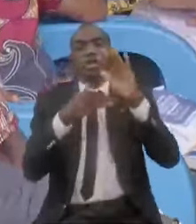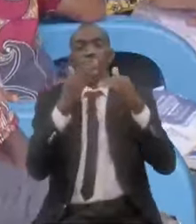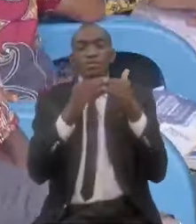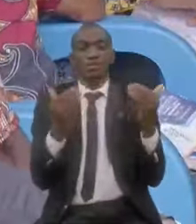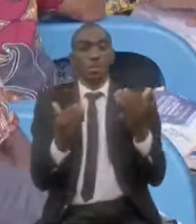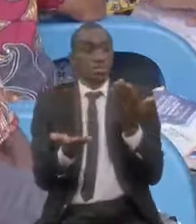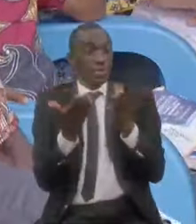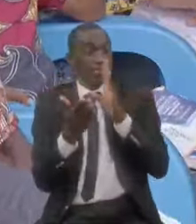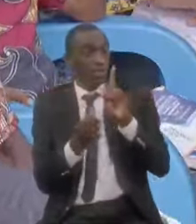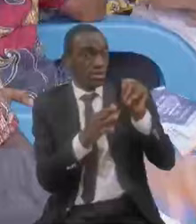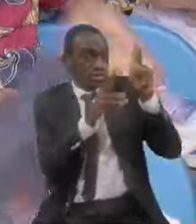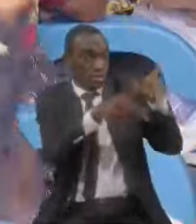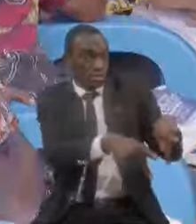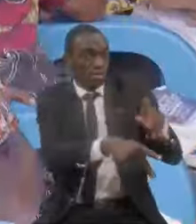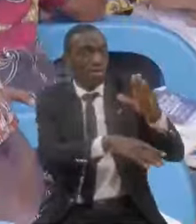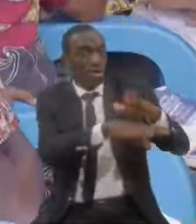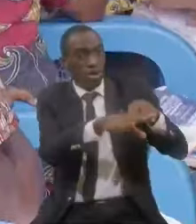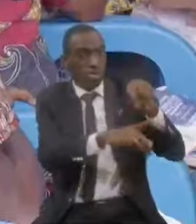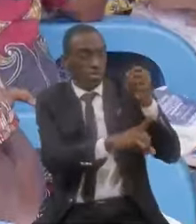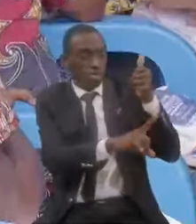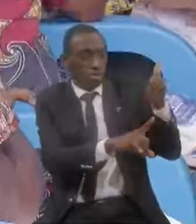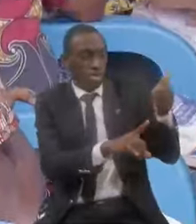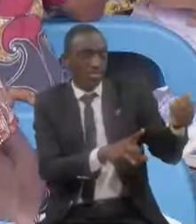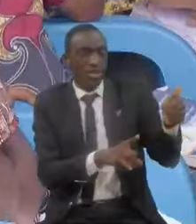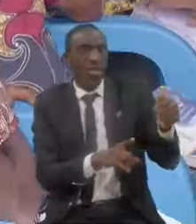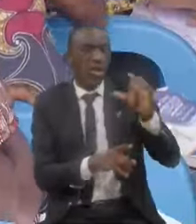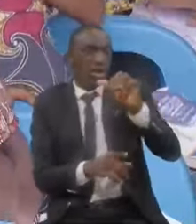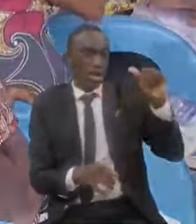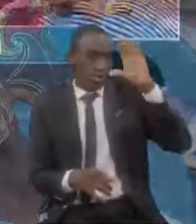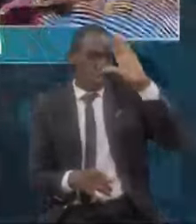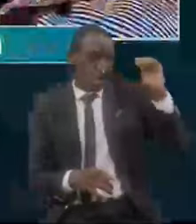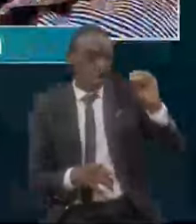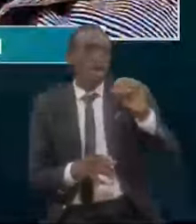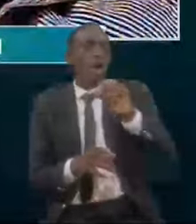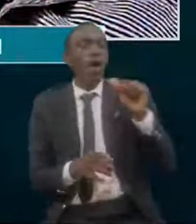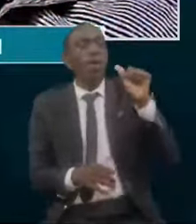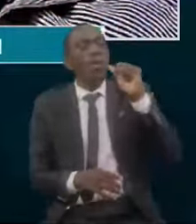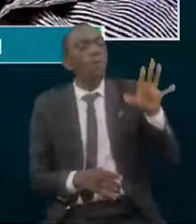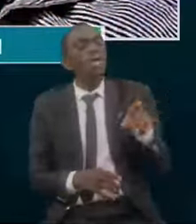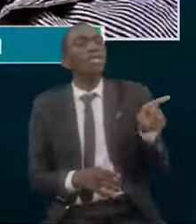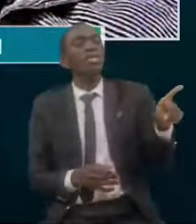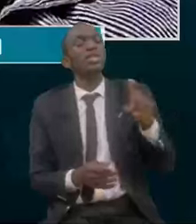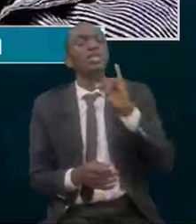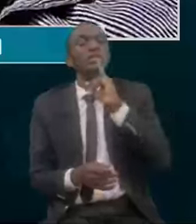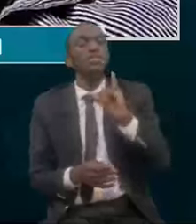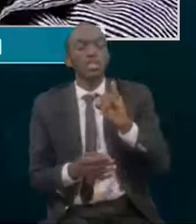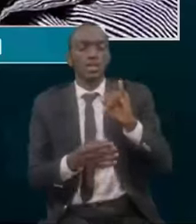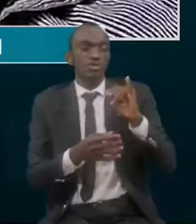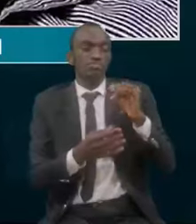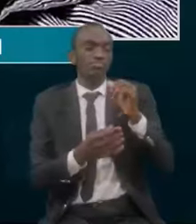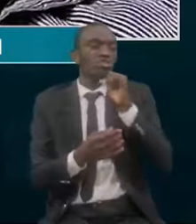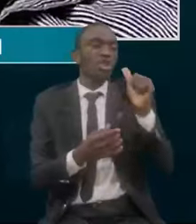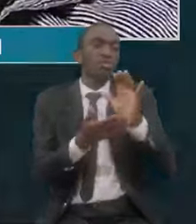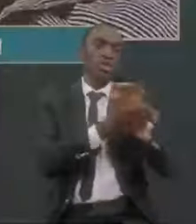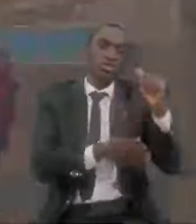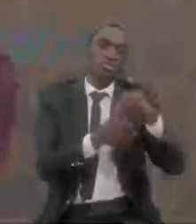s'appelle homme, femme, un athée ou un croyant, il a été créé par qui,